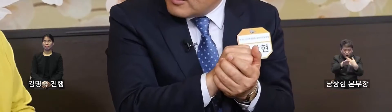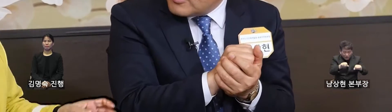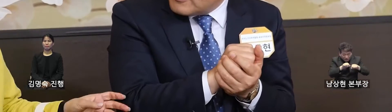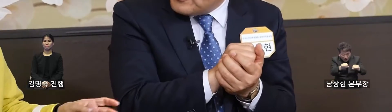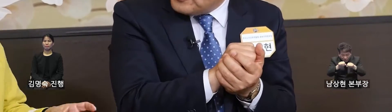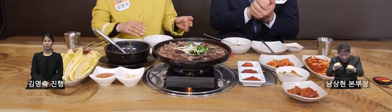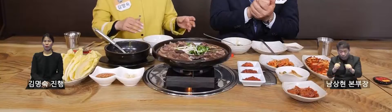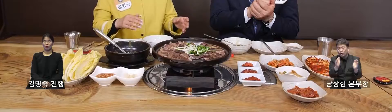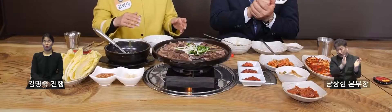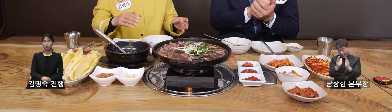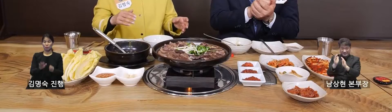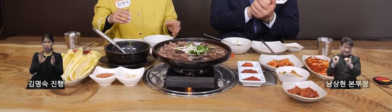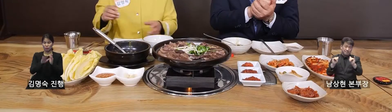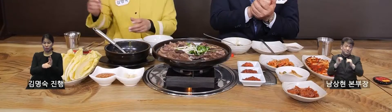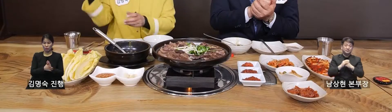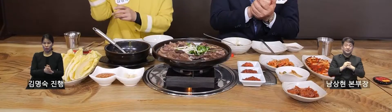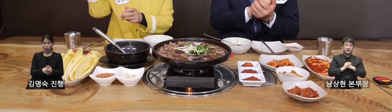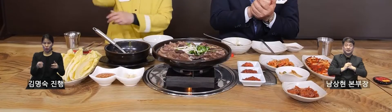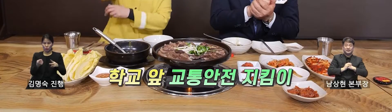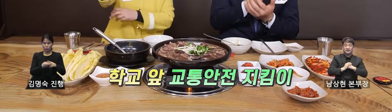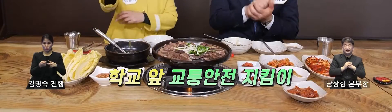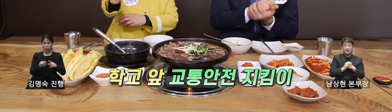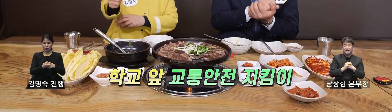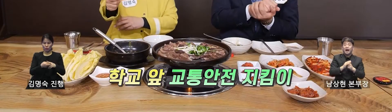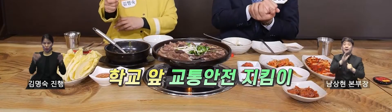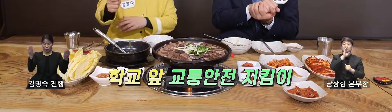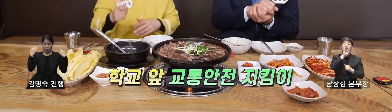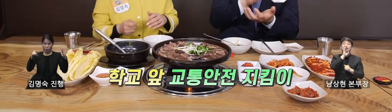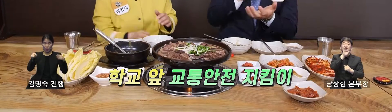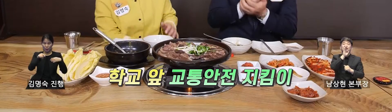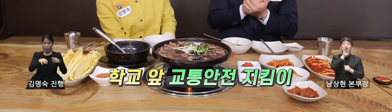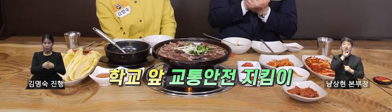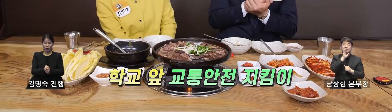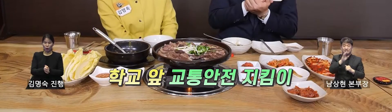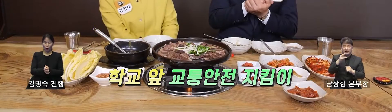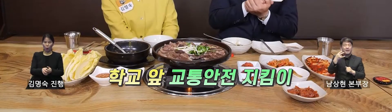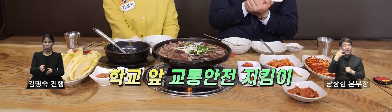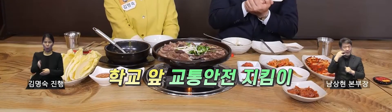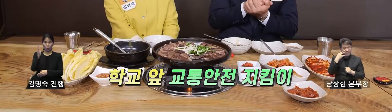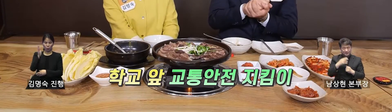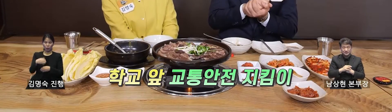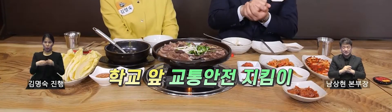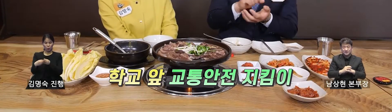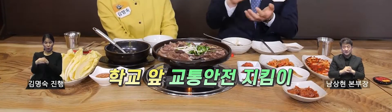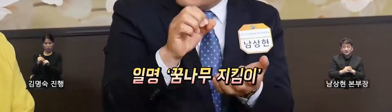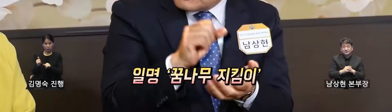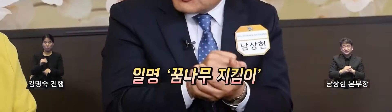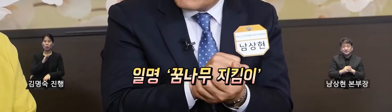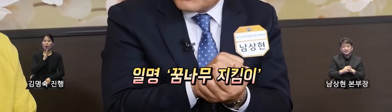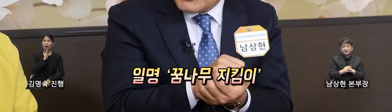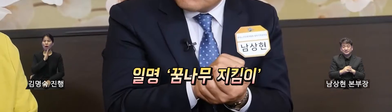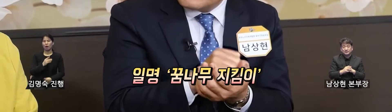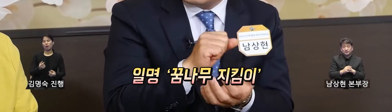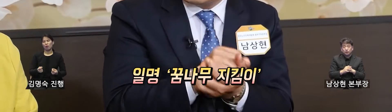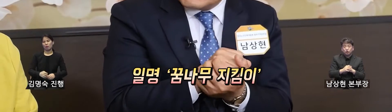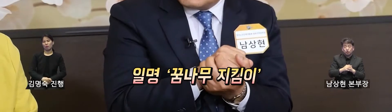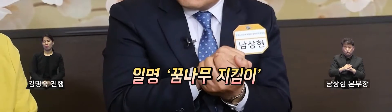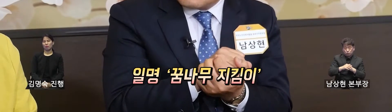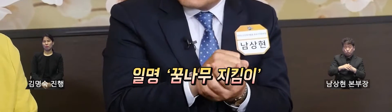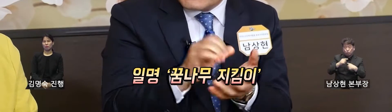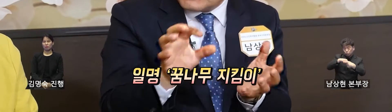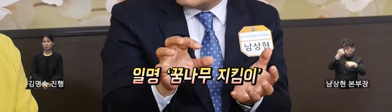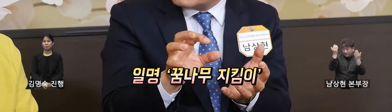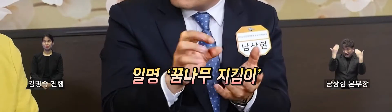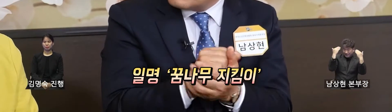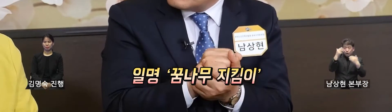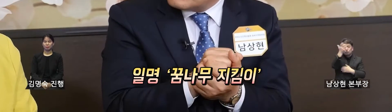거. 그러면은 그 초등학교 앞에 네네네네 그것도 노인 일자리예요. 네, 그래서 초등학교에 꿈나무